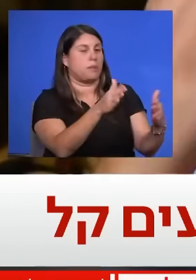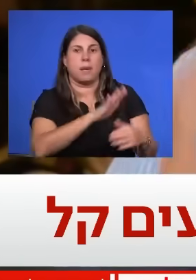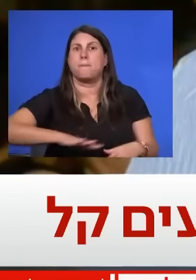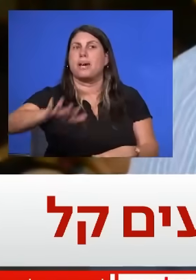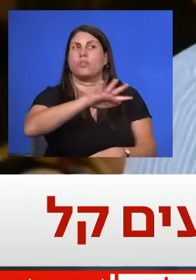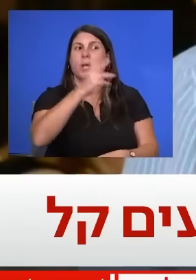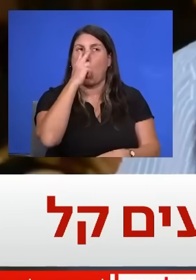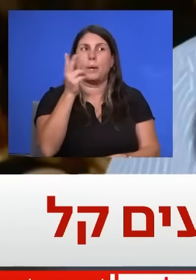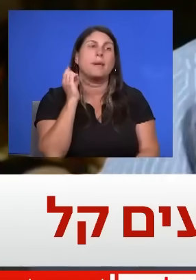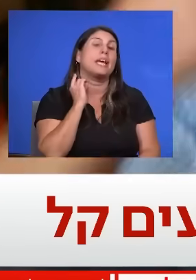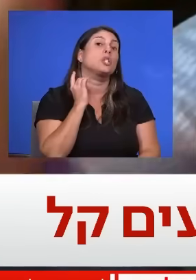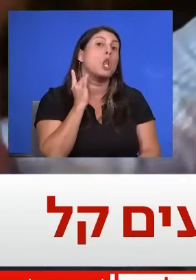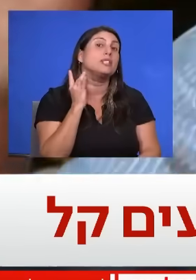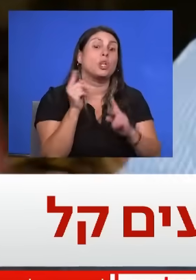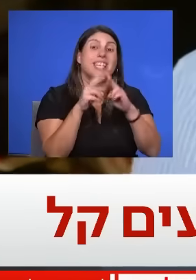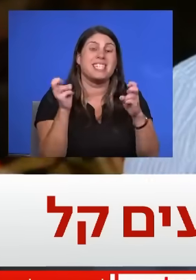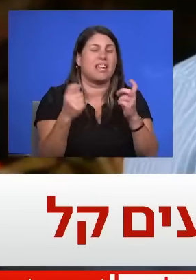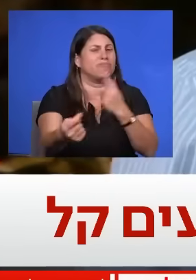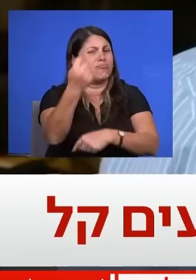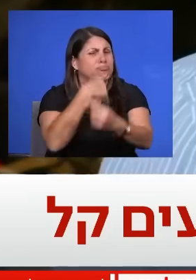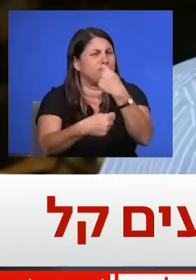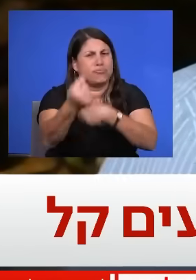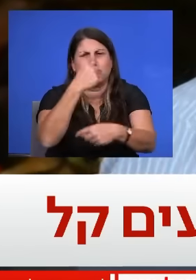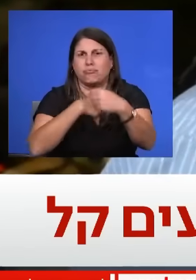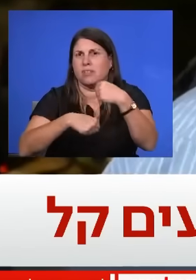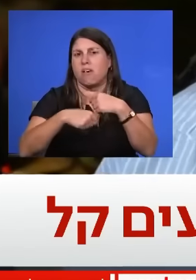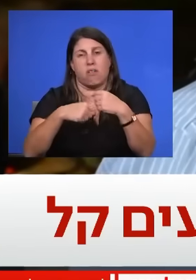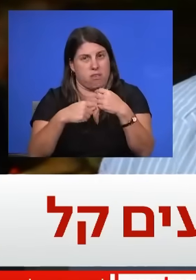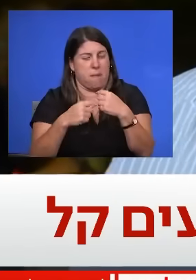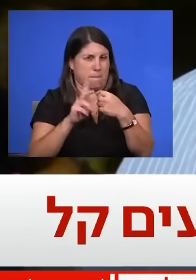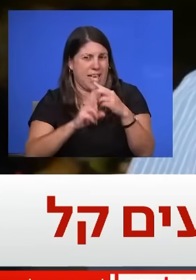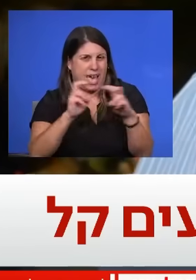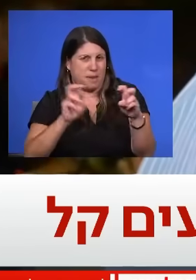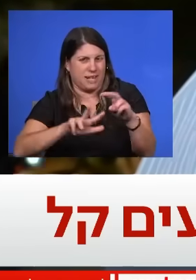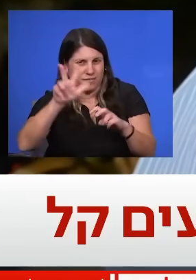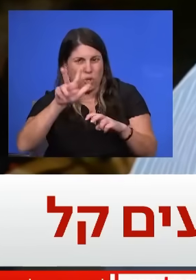היא העיר שמטווחת הכי הרבה מהערים הצפוניות. יש לנו את האירועים האלה